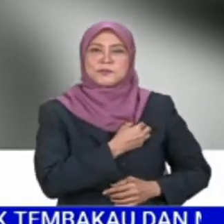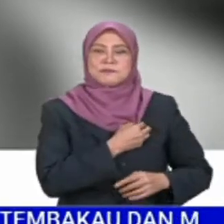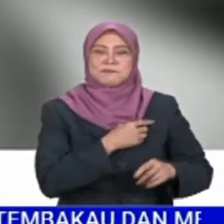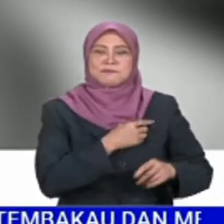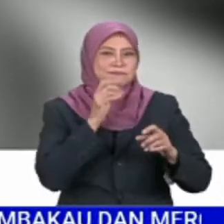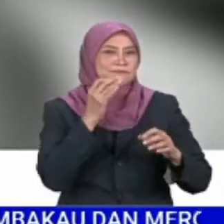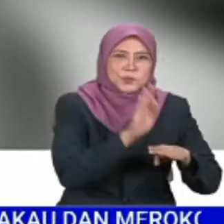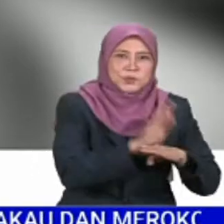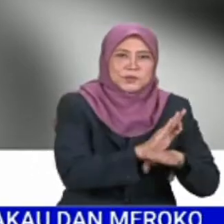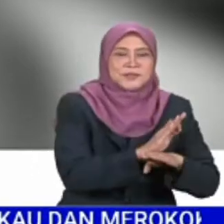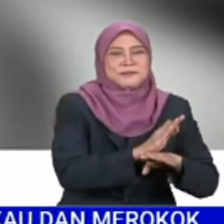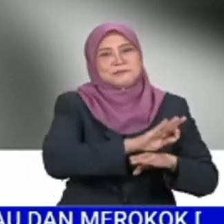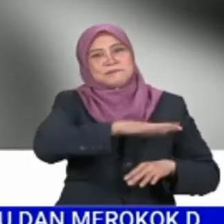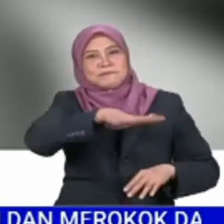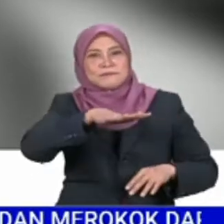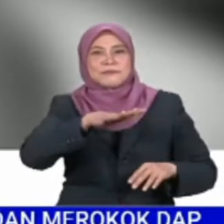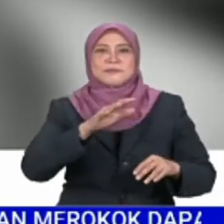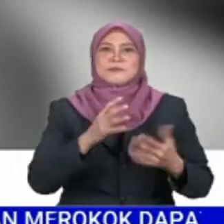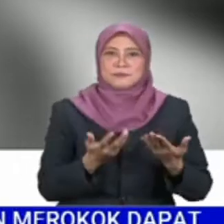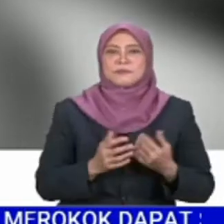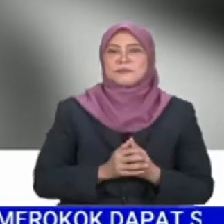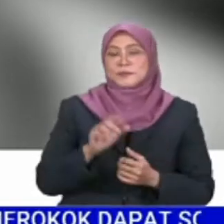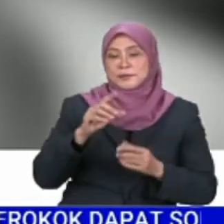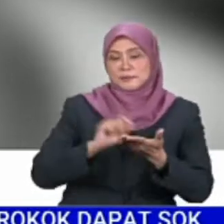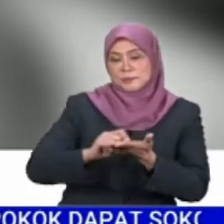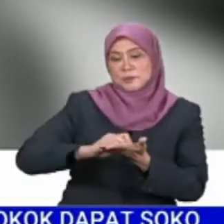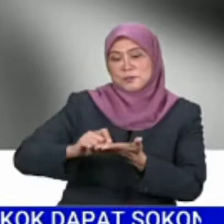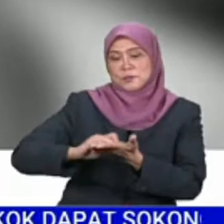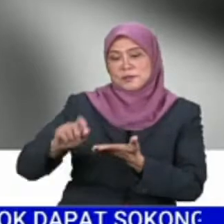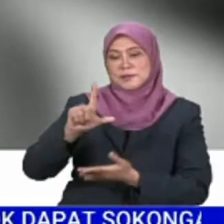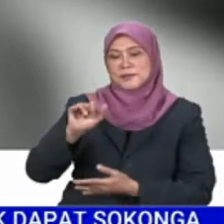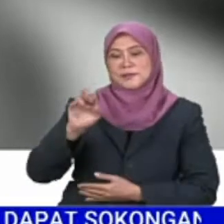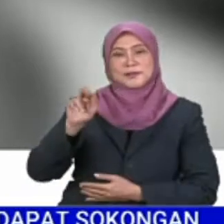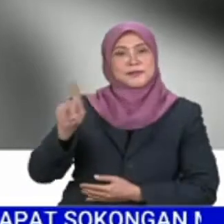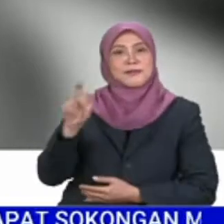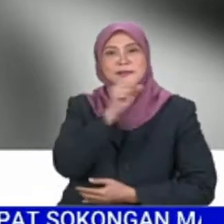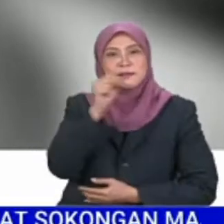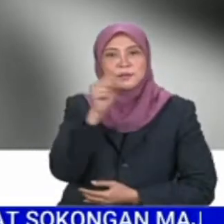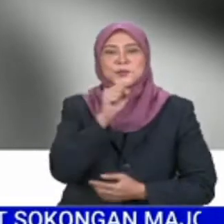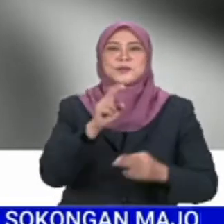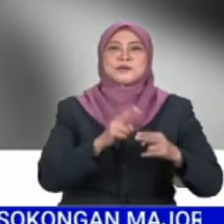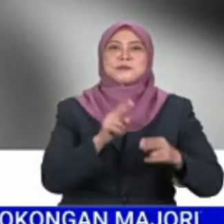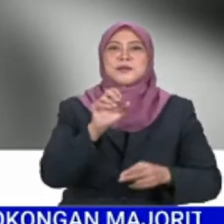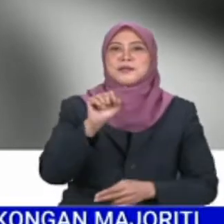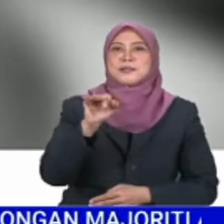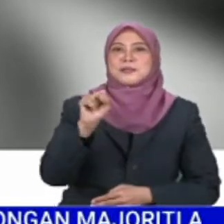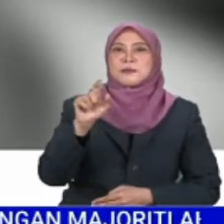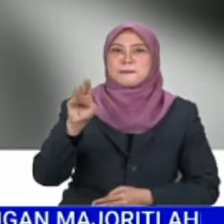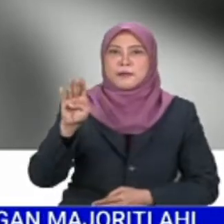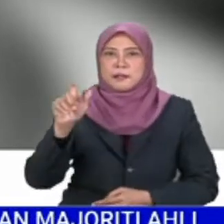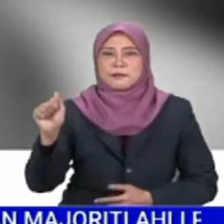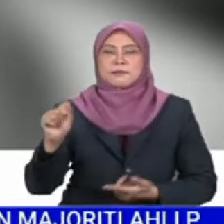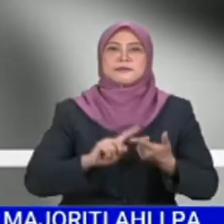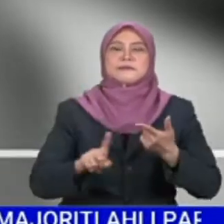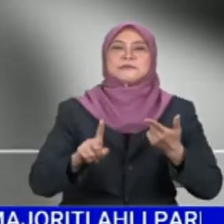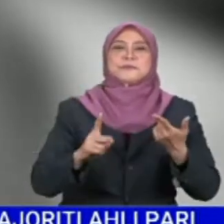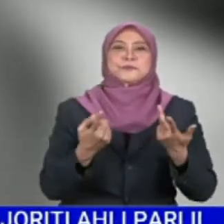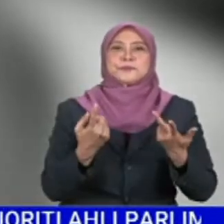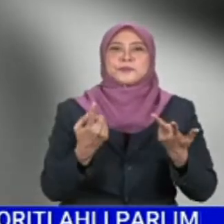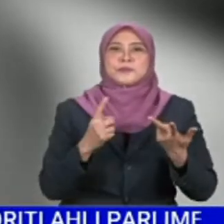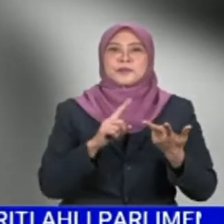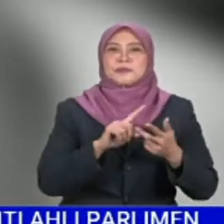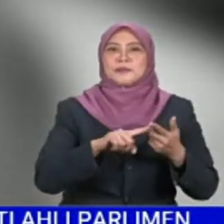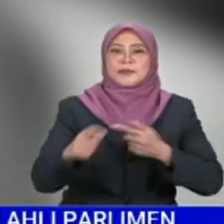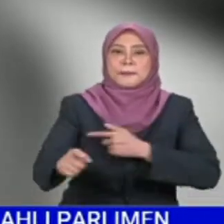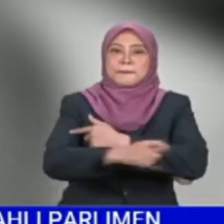tidak berfungsi dengan baik. Antara lirik lagu popularnya ialah Isabella, Taman Rashidah Utama, Memburu Rindu dan